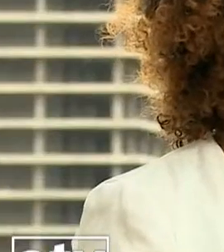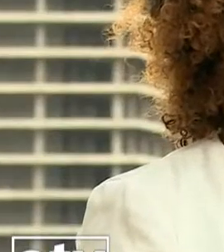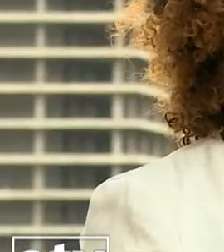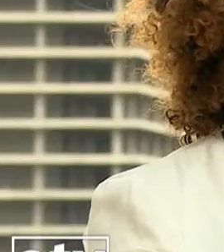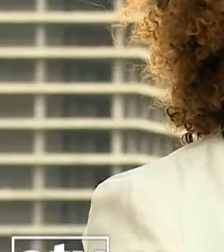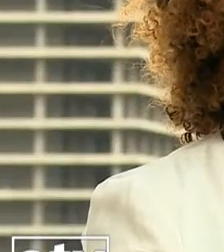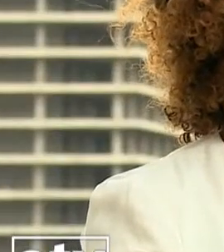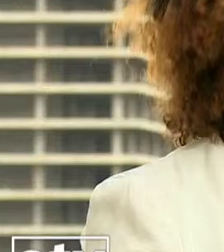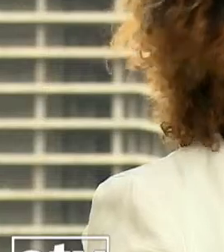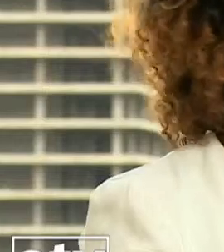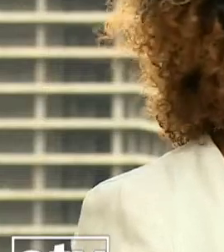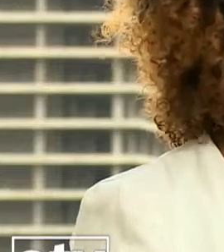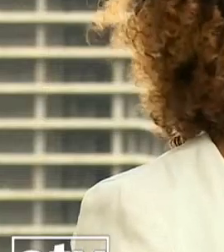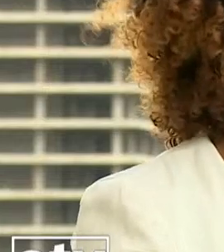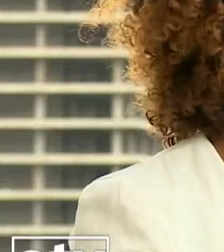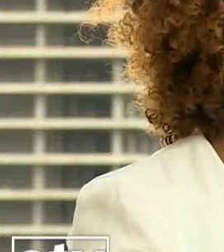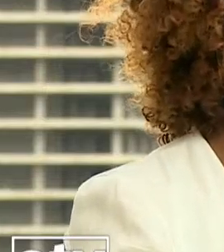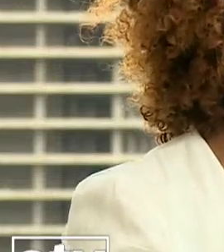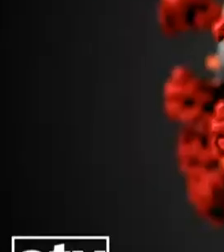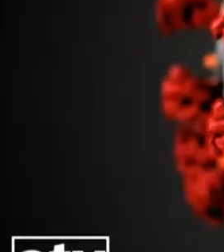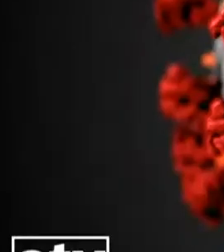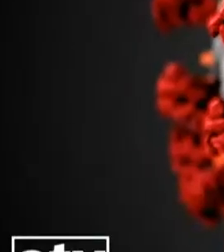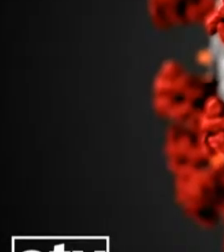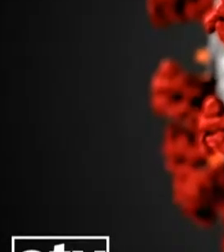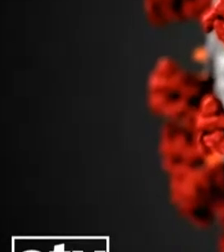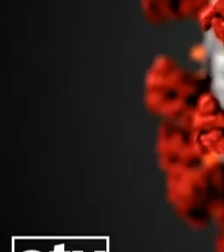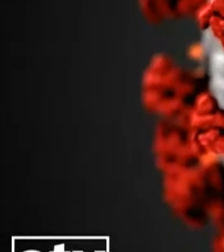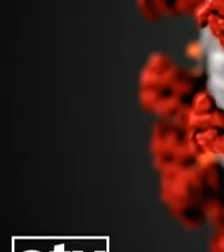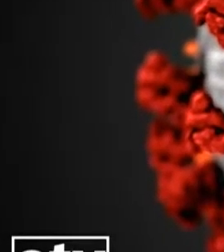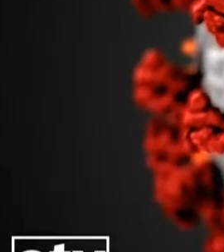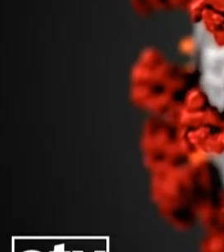በዚ እውን ዓለምና ኾነ ሃገርና ኣብ ስጋ ተጥሒልዎን ይርከብ።